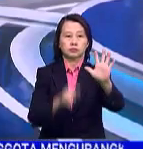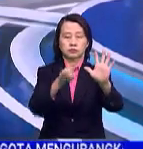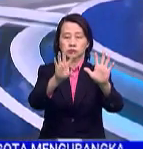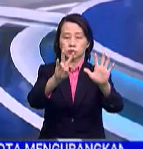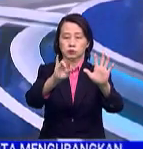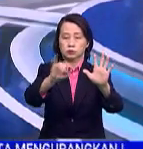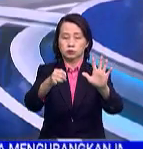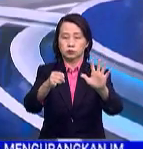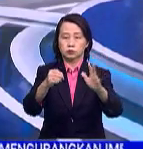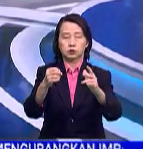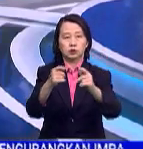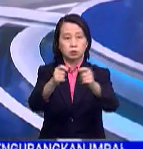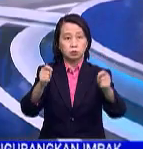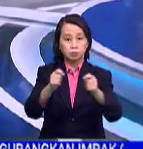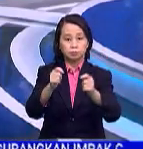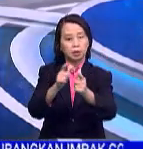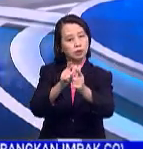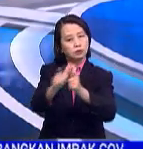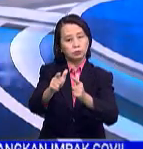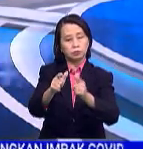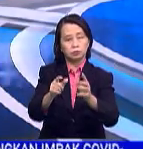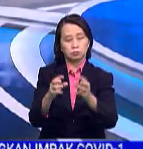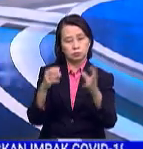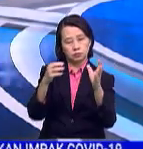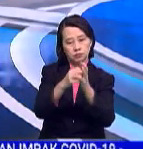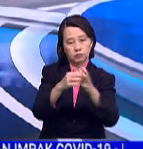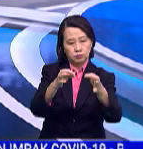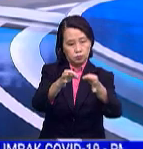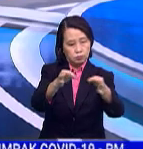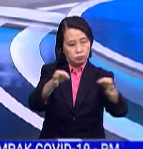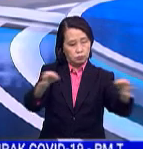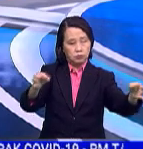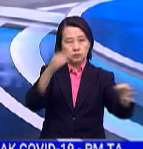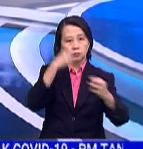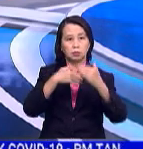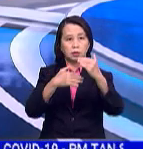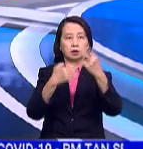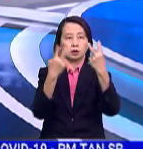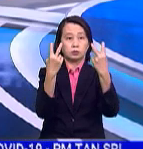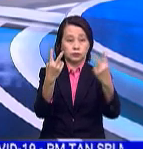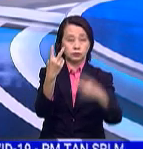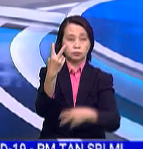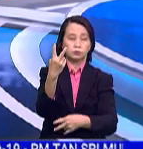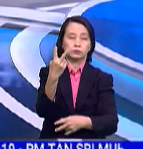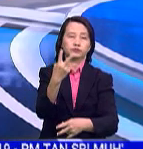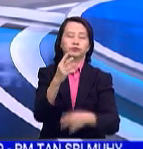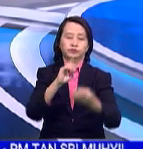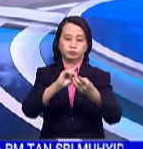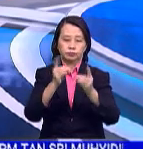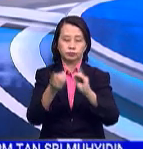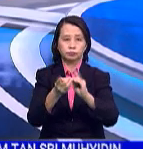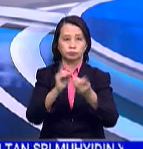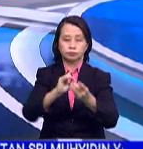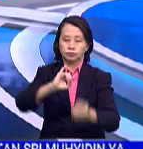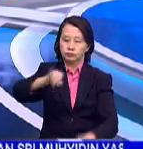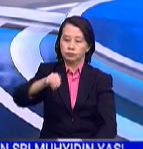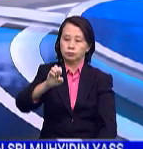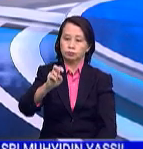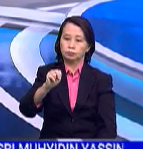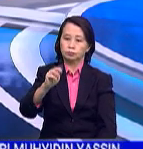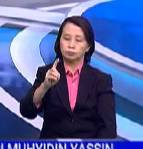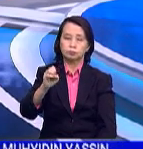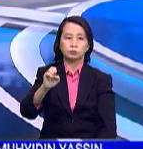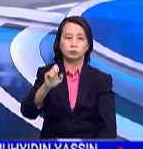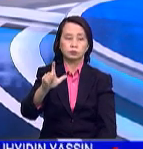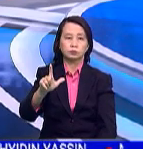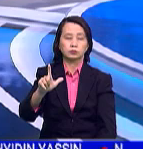5.7 juta premis telah diluluskan untuk pemasangan gentian optik bagi peringkat kedua Pelan Jalinan Digital Negara Jendela Fasa 1